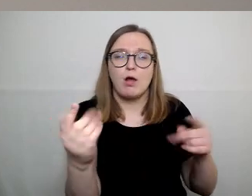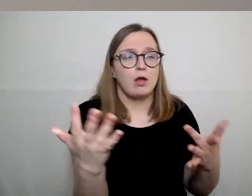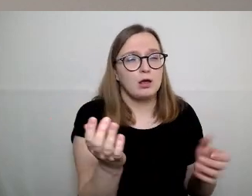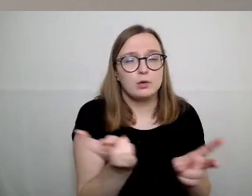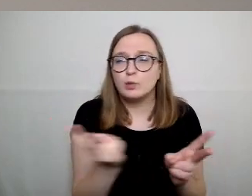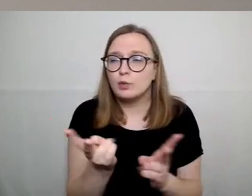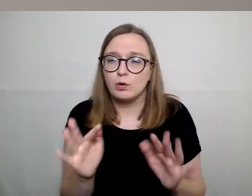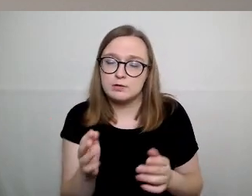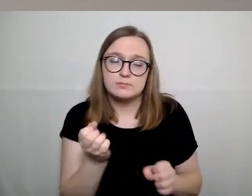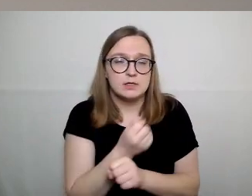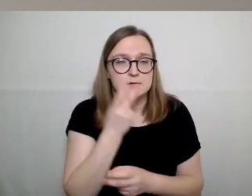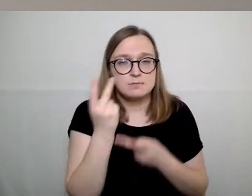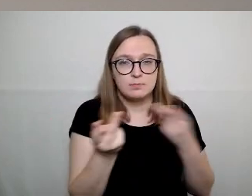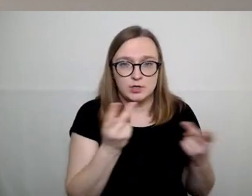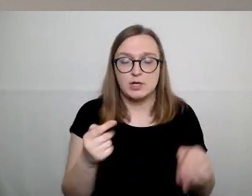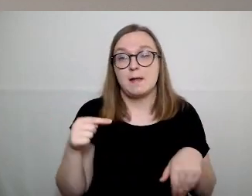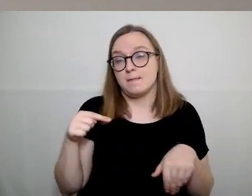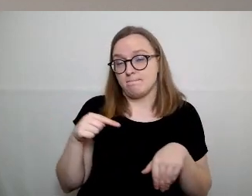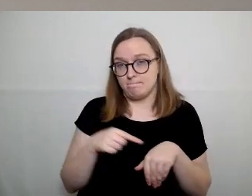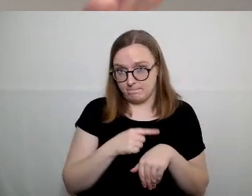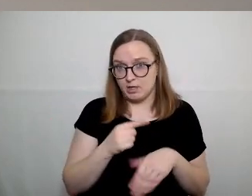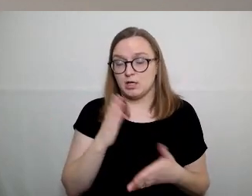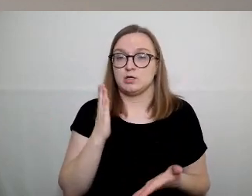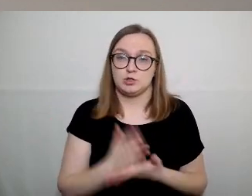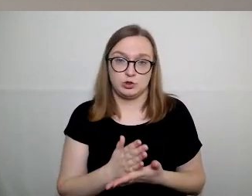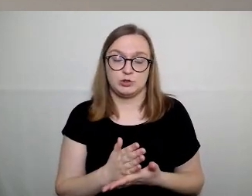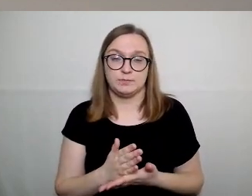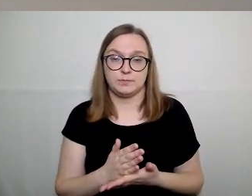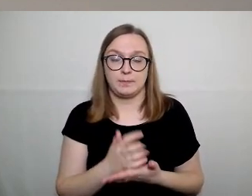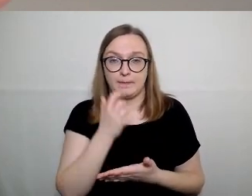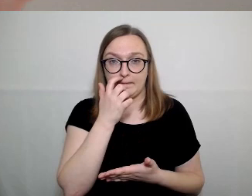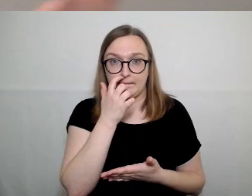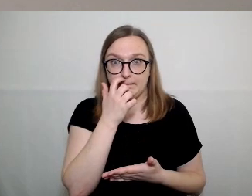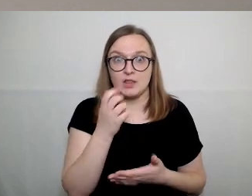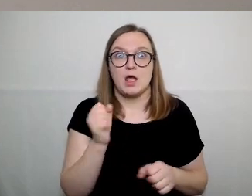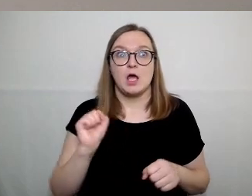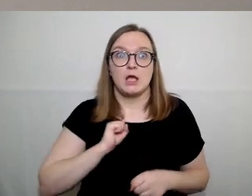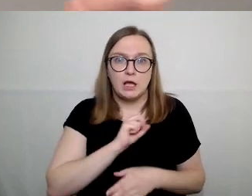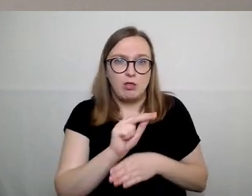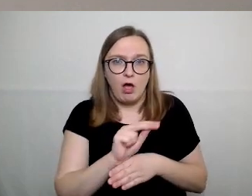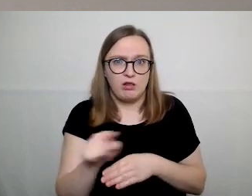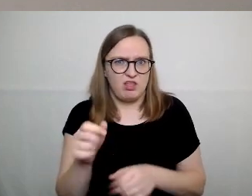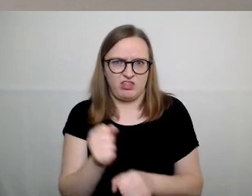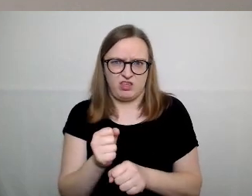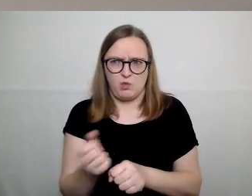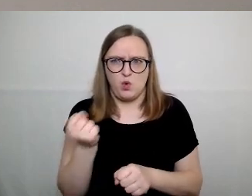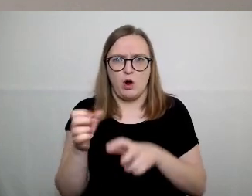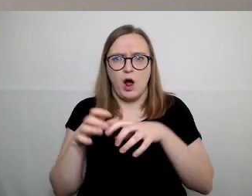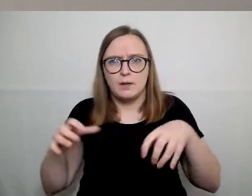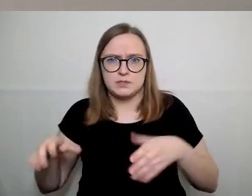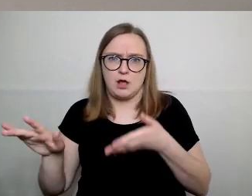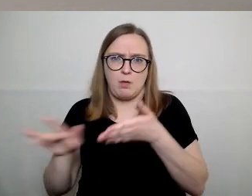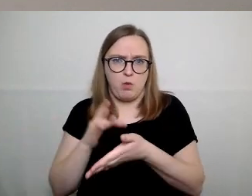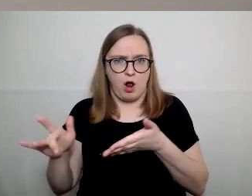irgi atlieka ne tiesiogiai gydymo funkciją, bet, tarkim, administravimą, buhalterinės paslaugas. Tai iš